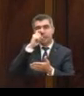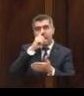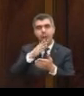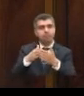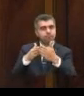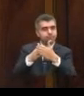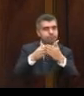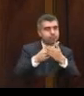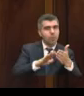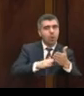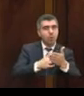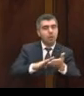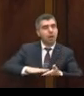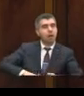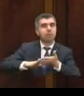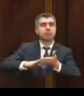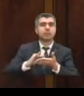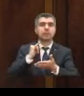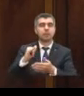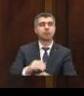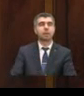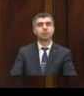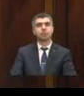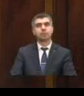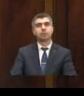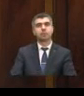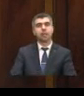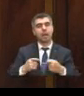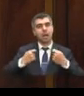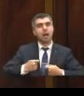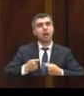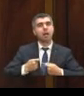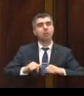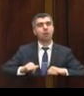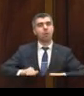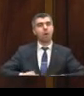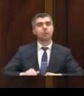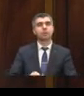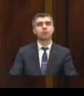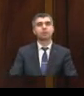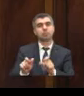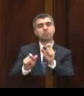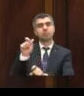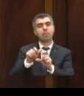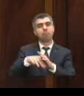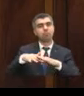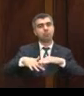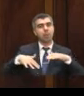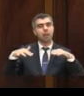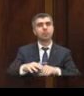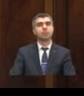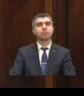التي تعترضنا. سيد الرئيس، سادة الوزراء، سيدات والسادة